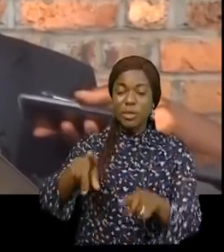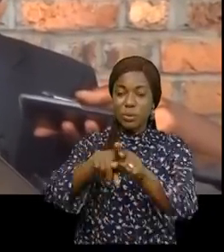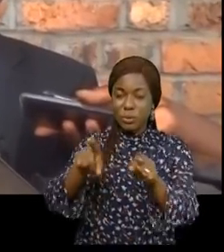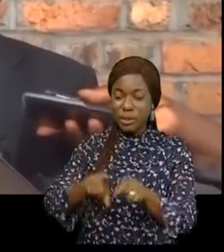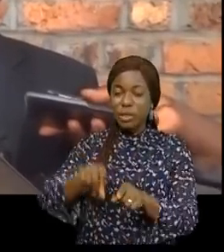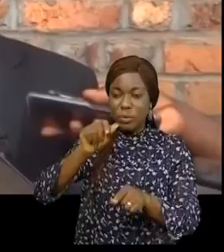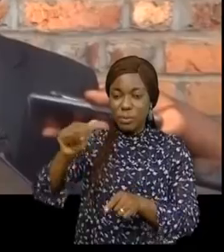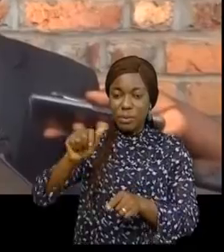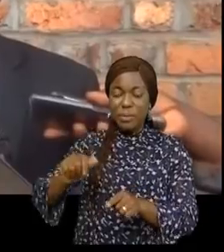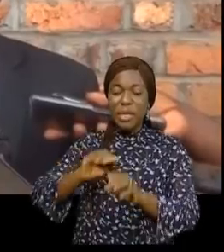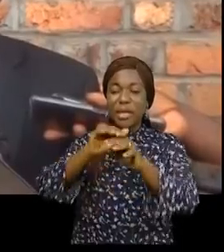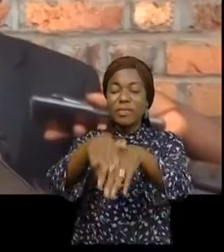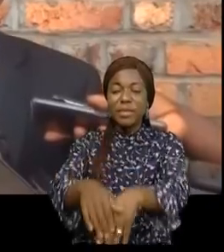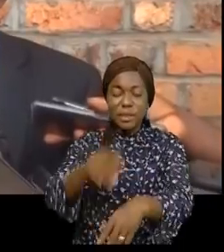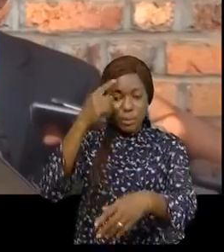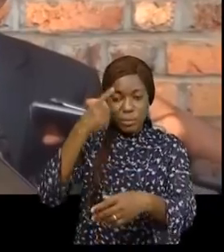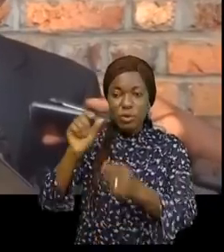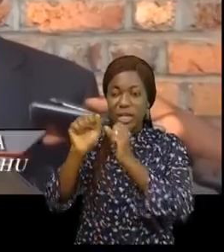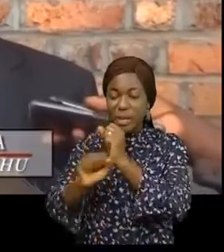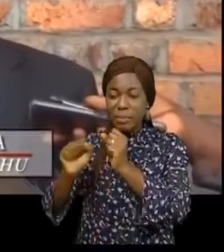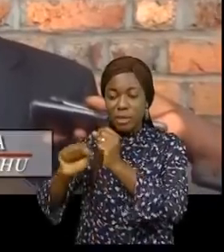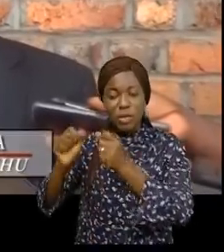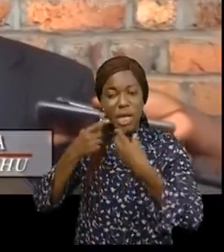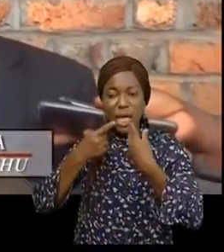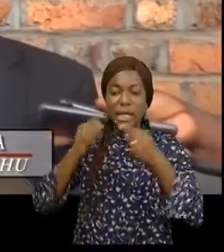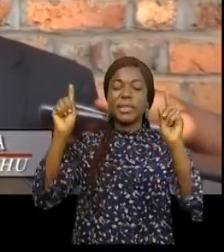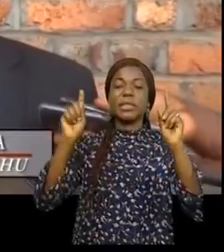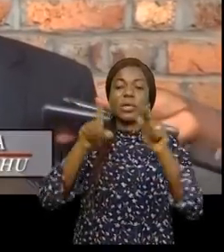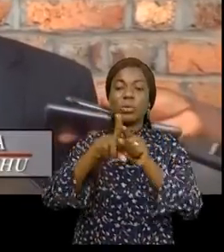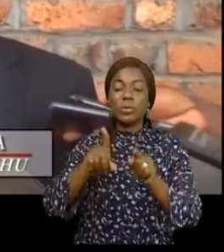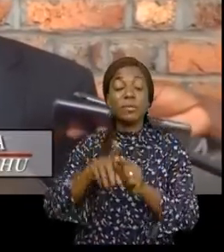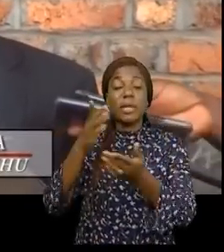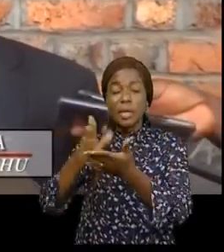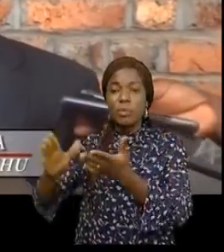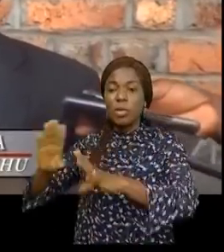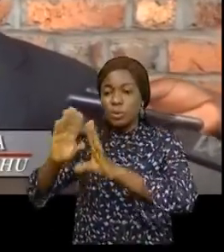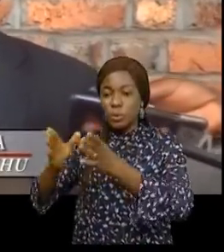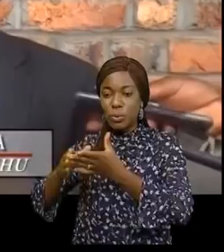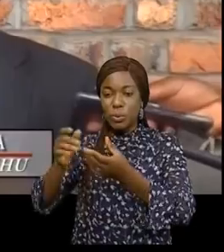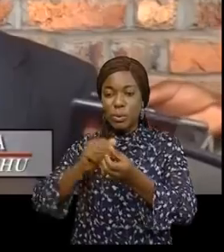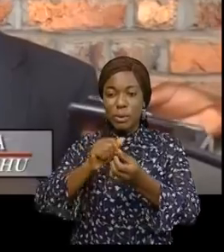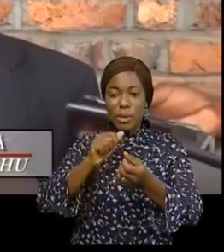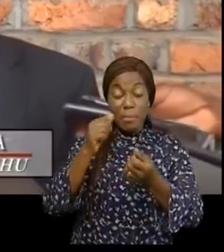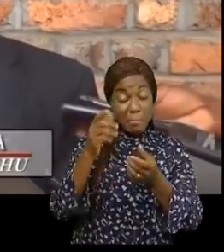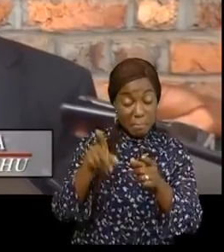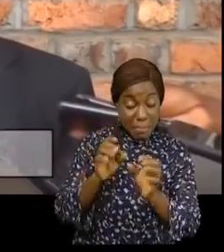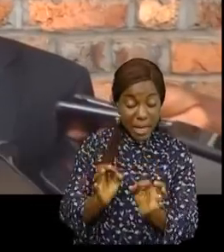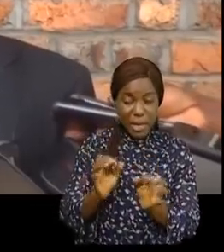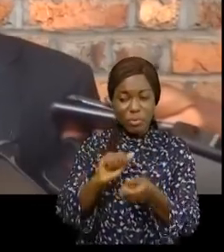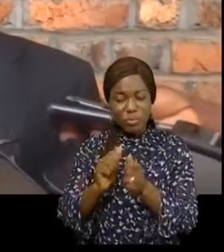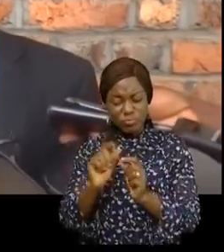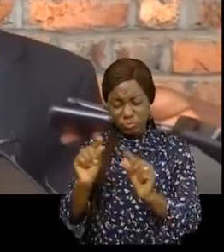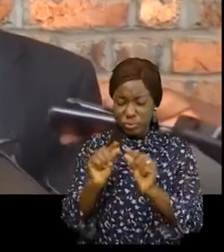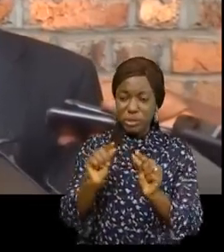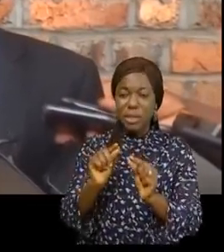pratiquement investis pour que cette campagne-là puisse se dérouler normalement en dépit des petits aléas. Et devant cette campagne, nous